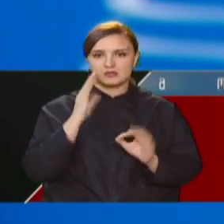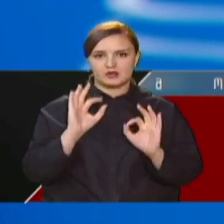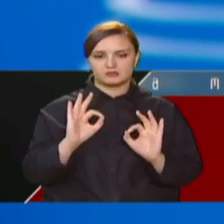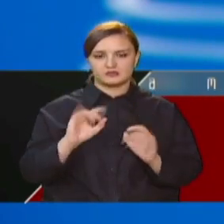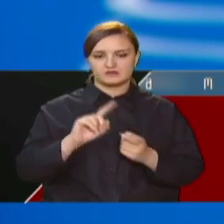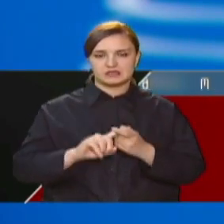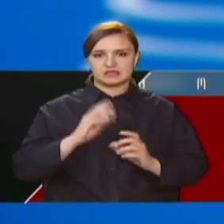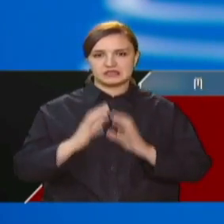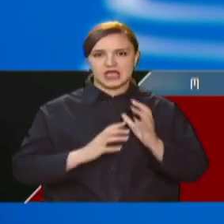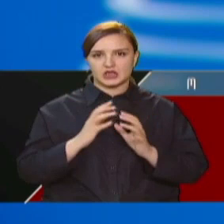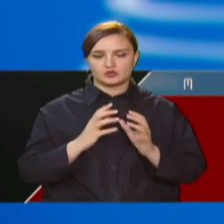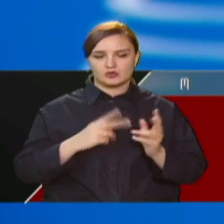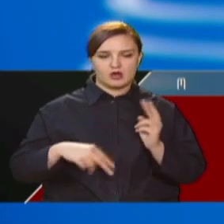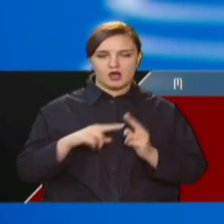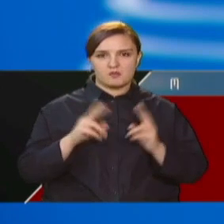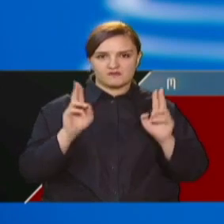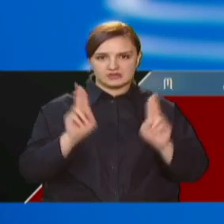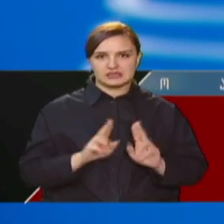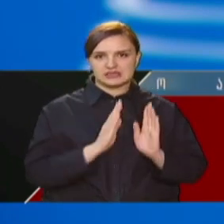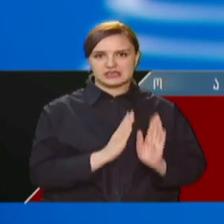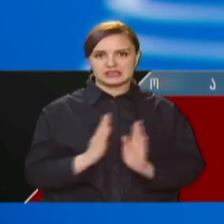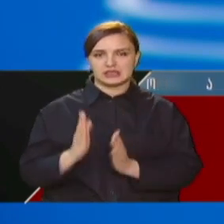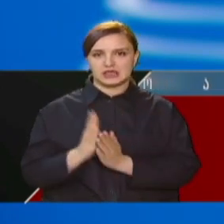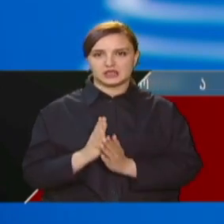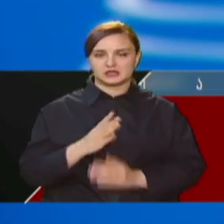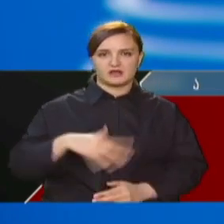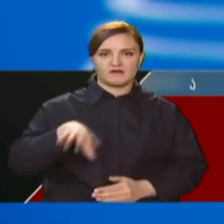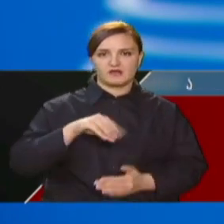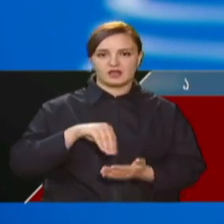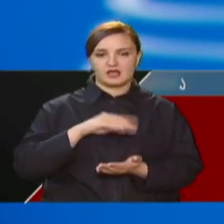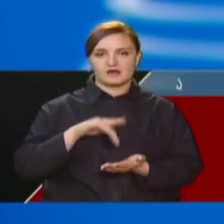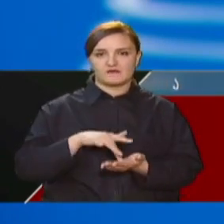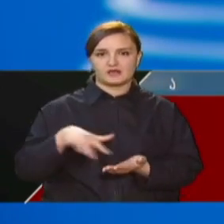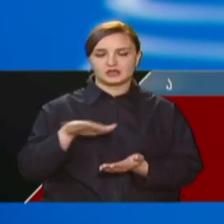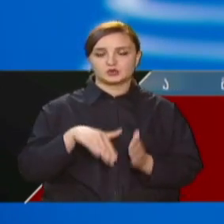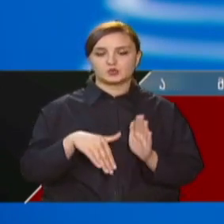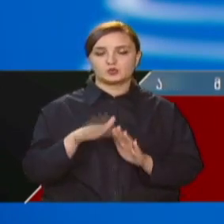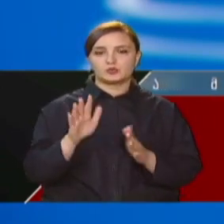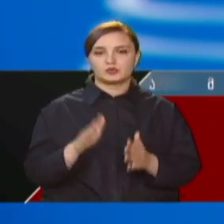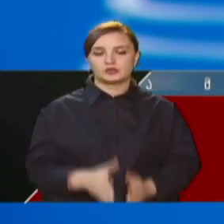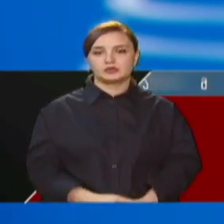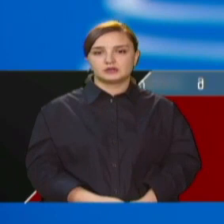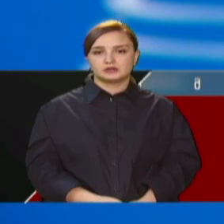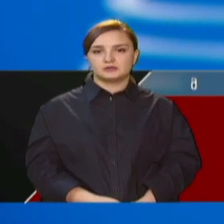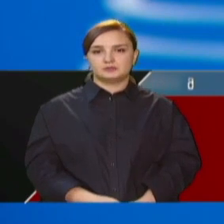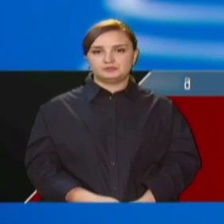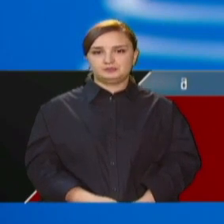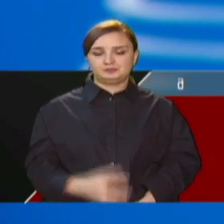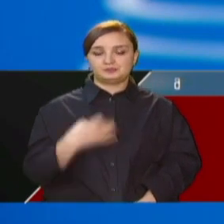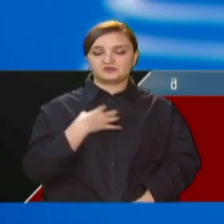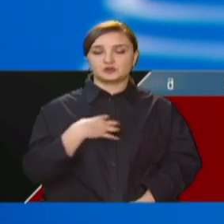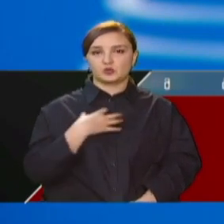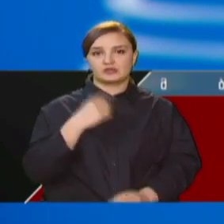დაფუძნებული საერთაშორისო წესრიგი მნიშვნელოვანი არის ყველა ქვეყნისთვის და უფრო დიდი არის იმის აღქმა, იმ მნიშვნელობის